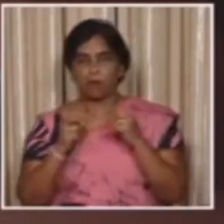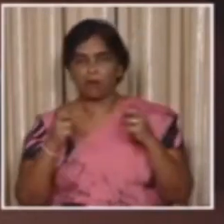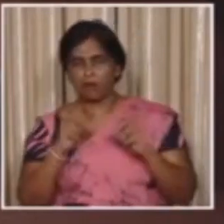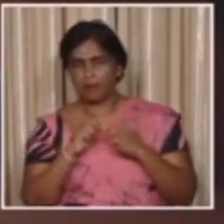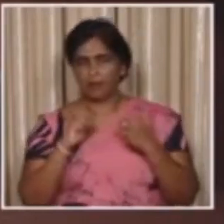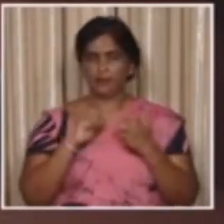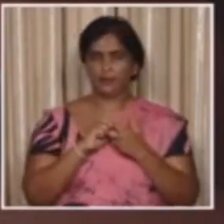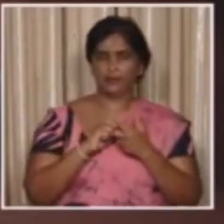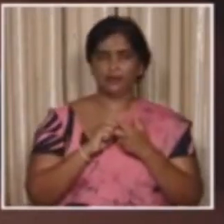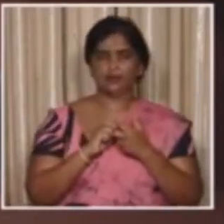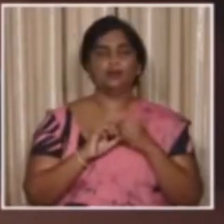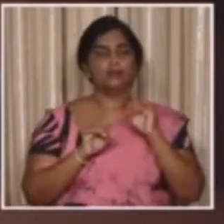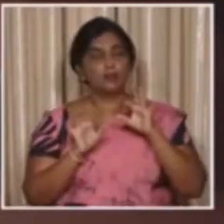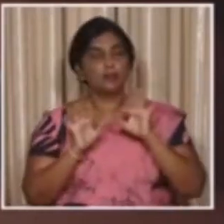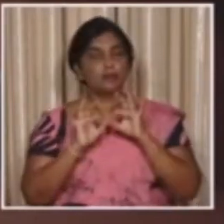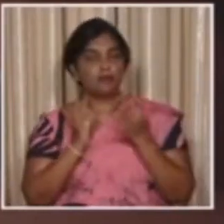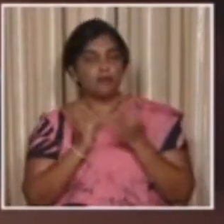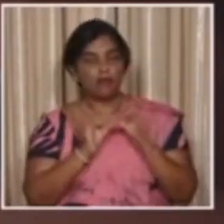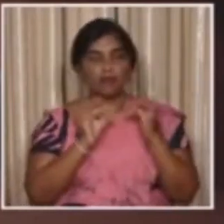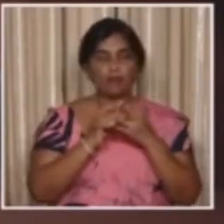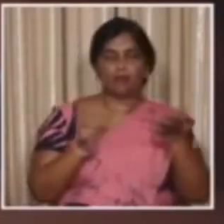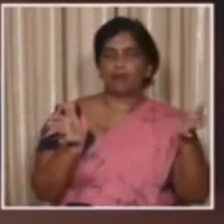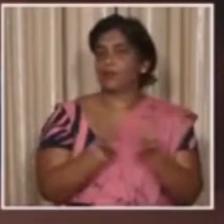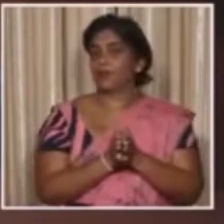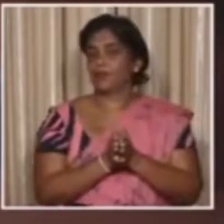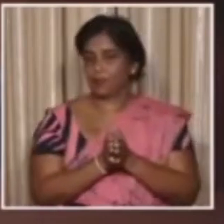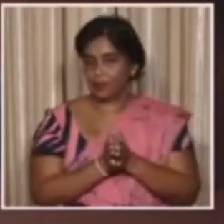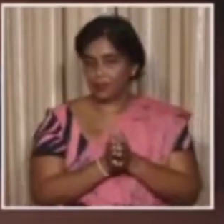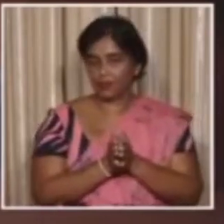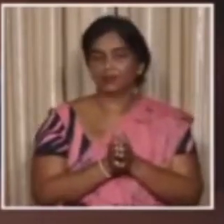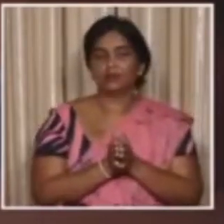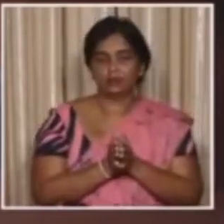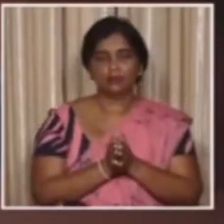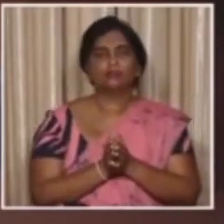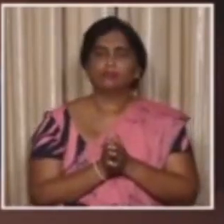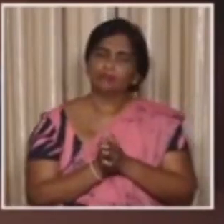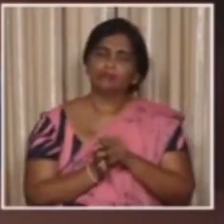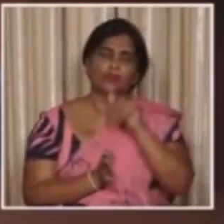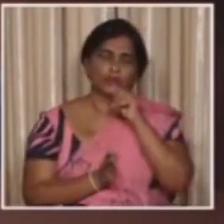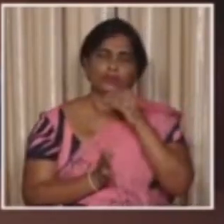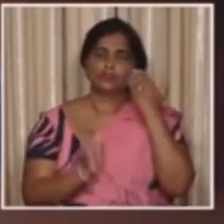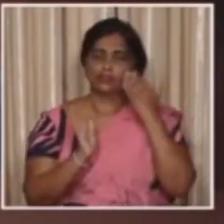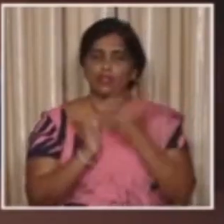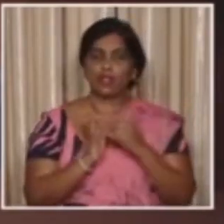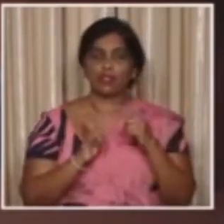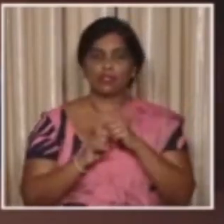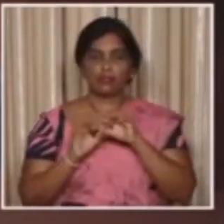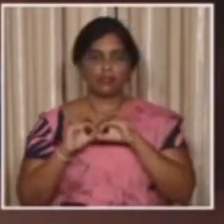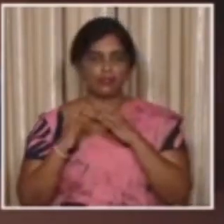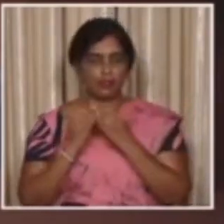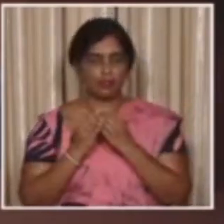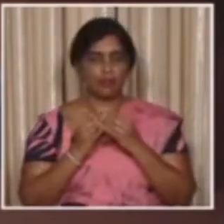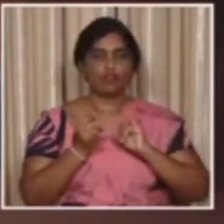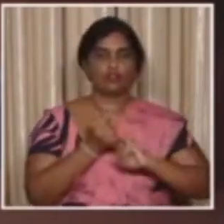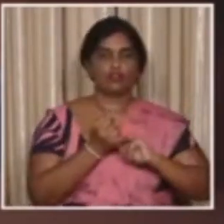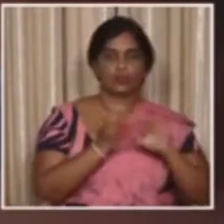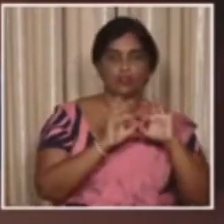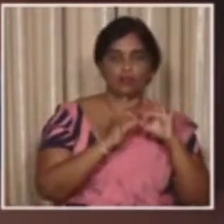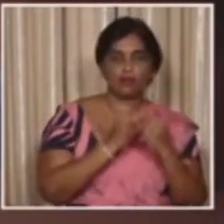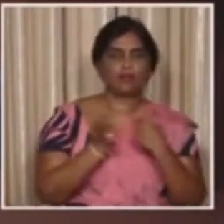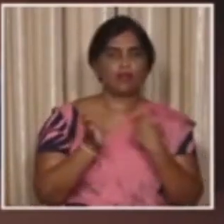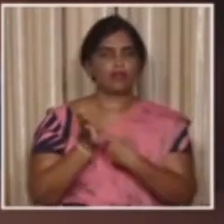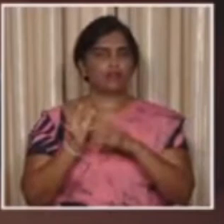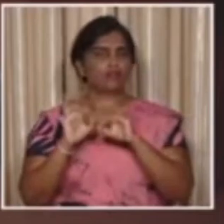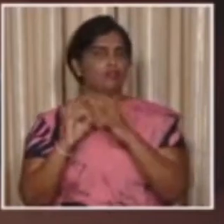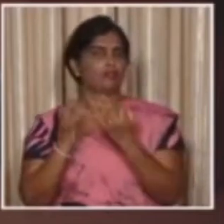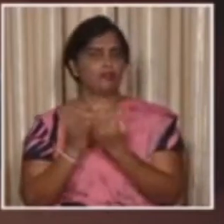වෙනවා. විටක මේ පවුල් පවුල් එකඟතාවයකට එනවා. ඒක ඉතා පැහැදිලිව කිව්වා ධර්මදාස පවුලයි සුමතිපාල පවුල රණතුංග